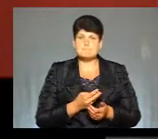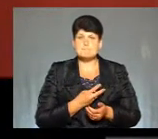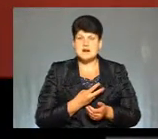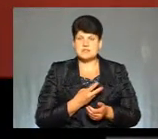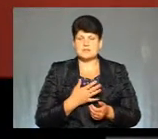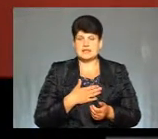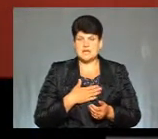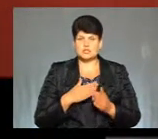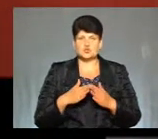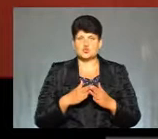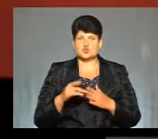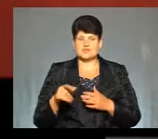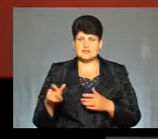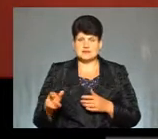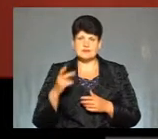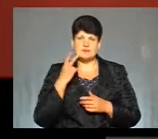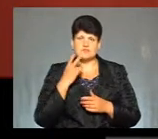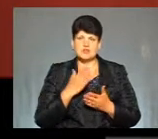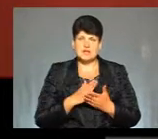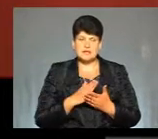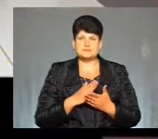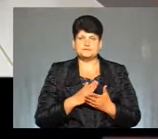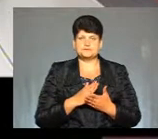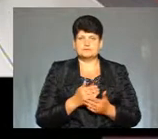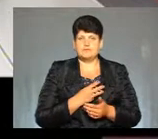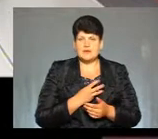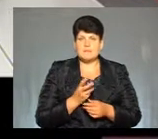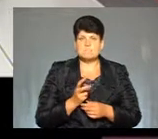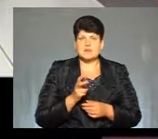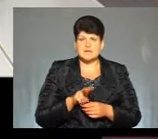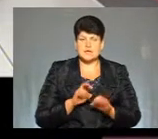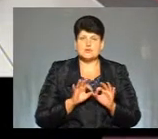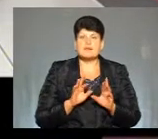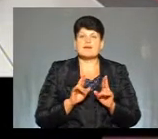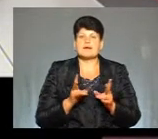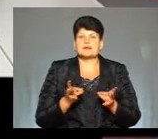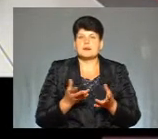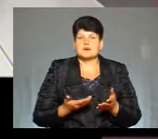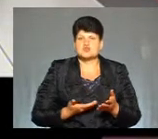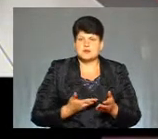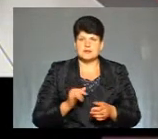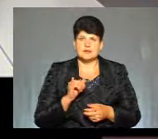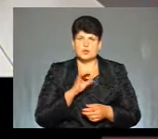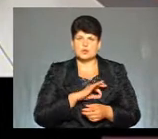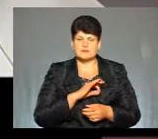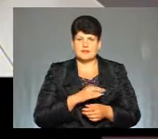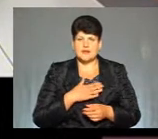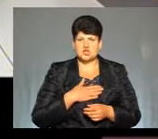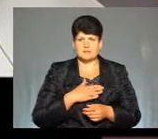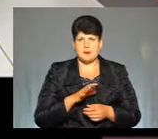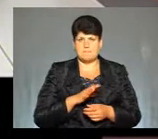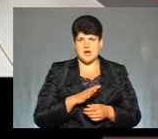наших сусідів. І завжди є спокуса прийти і розказувати, як треба жити, і ще й користуватися нашими